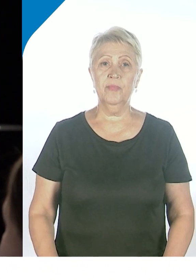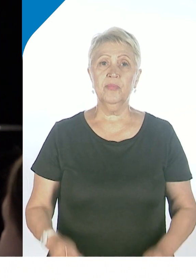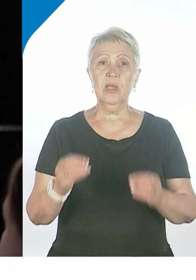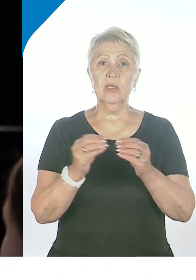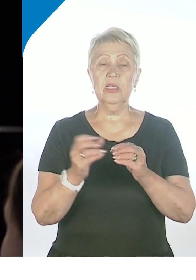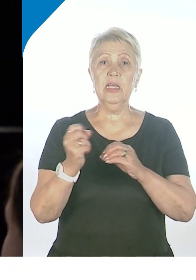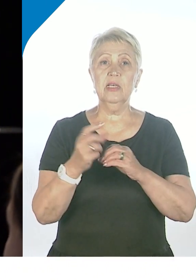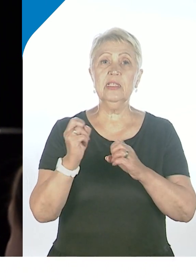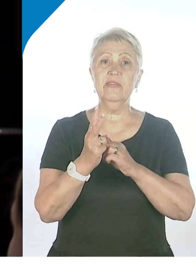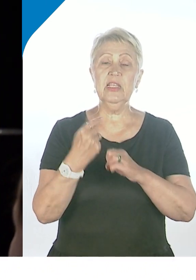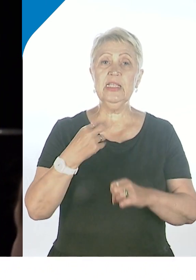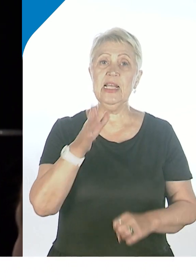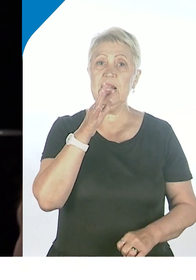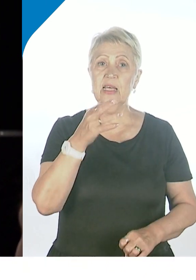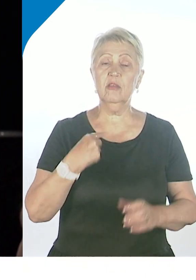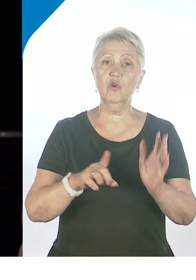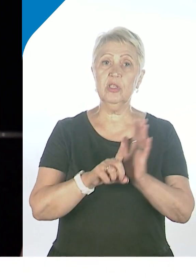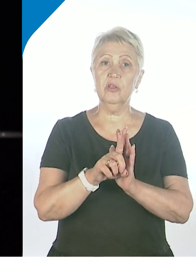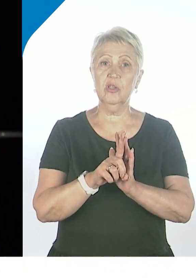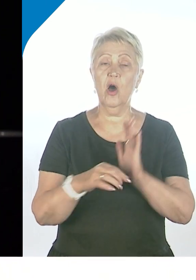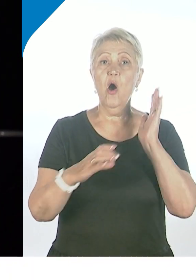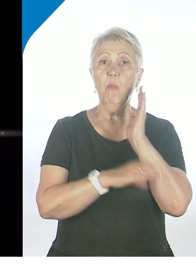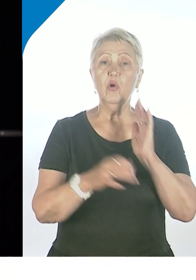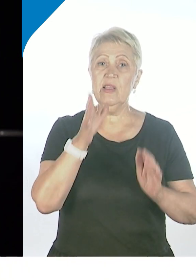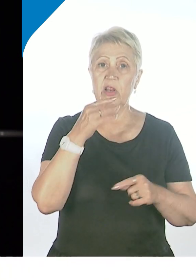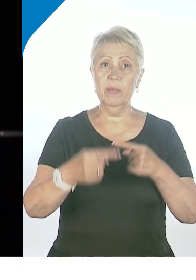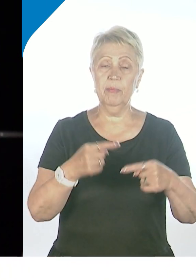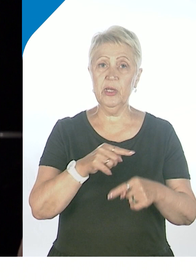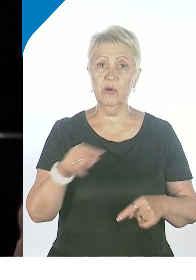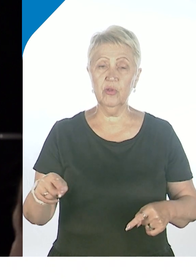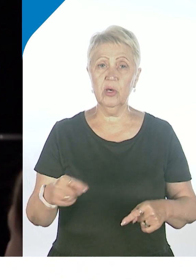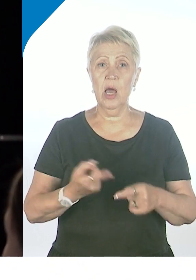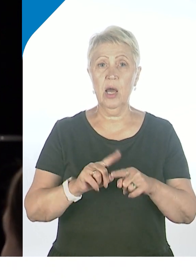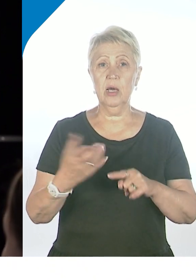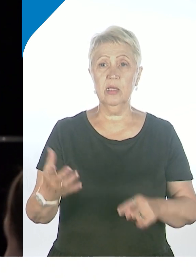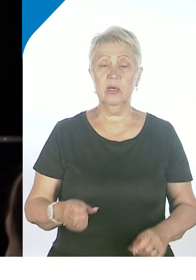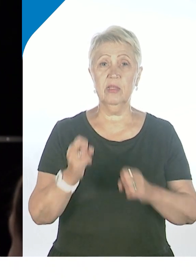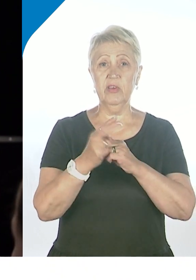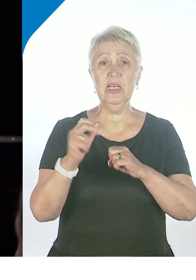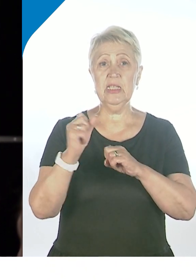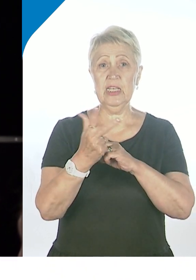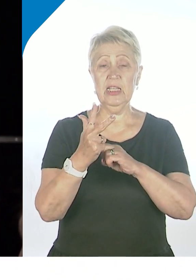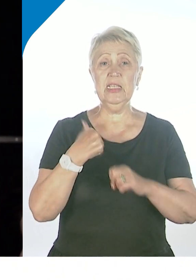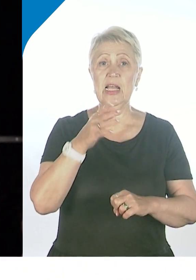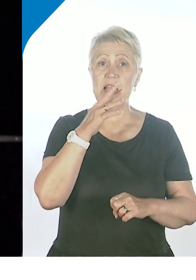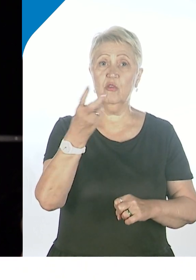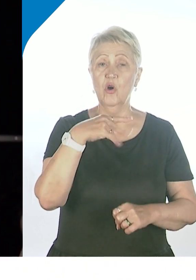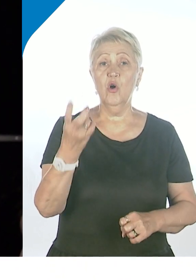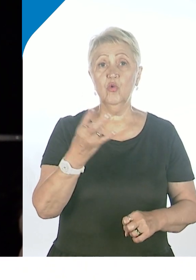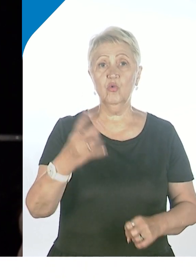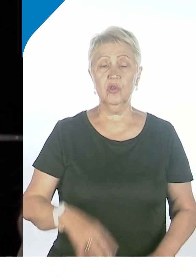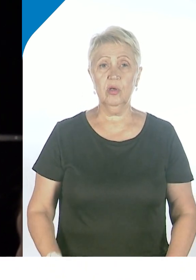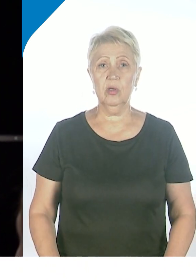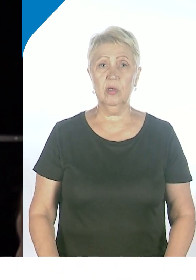с этого момента начинать. Но самый такой поздний период – это вот как раз подростковый, там 12, 13, 14, чтобы у них